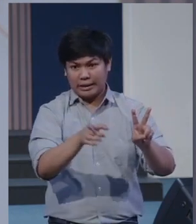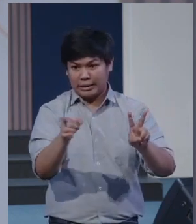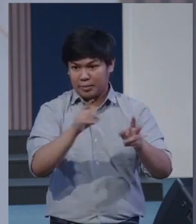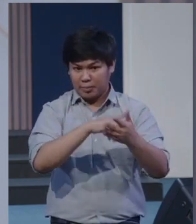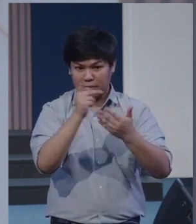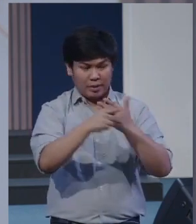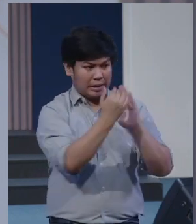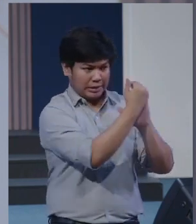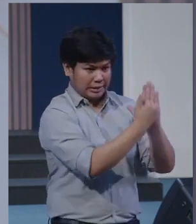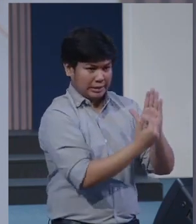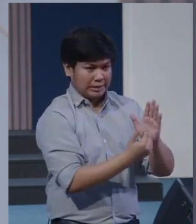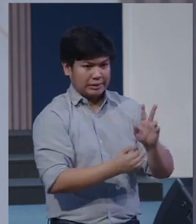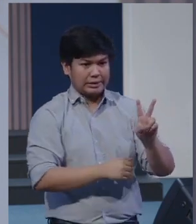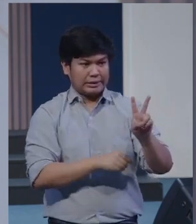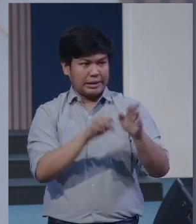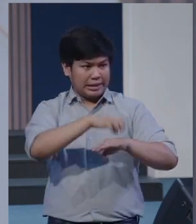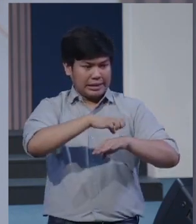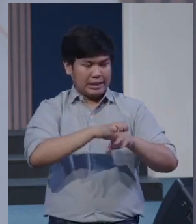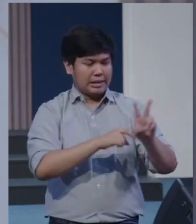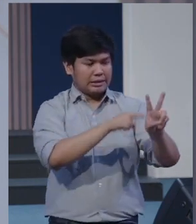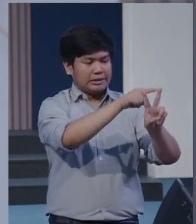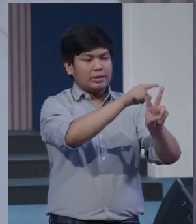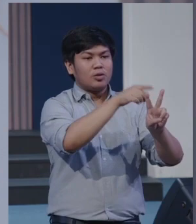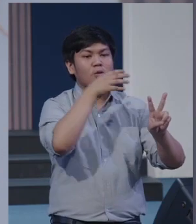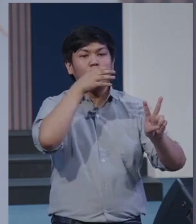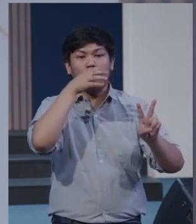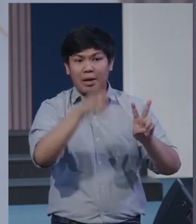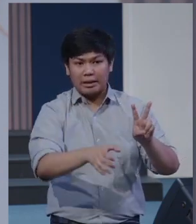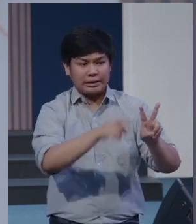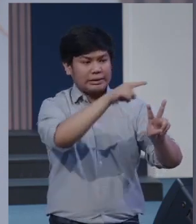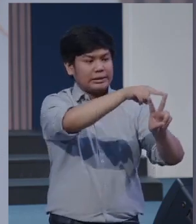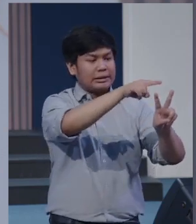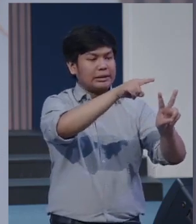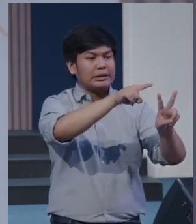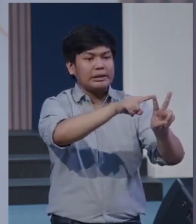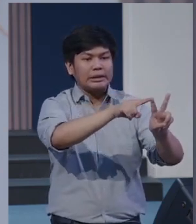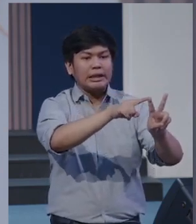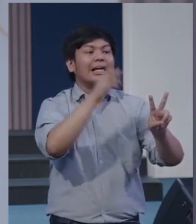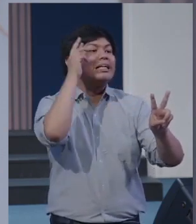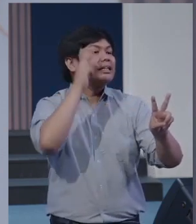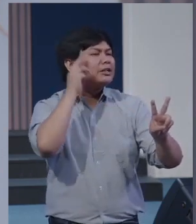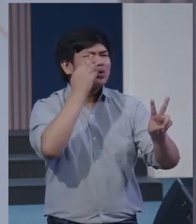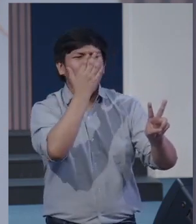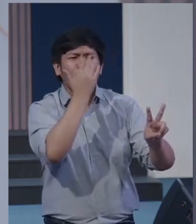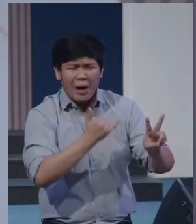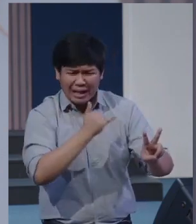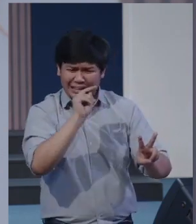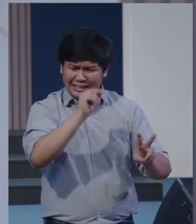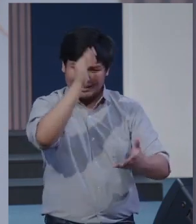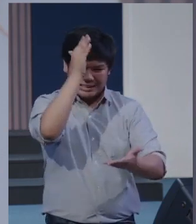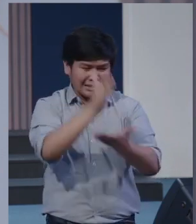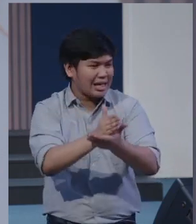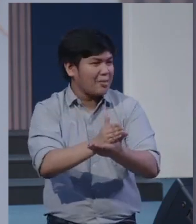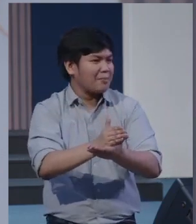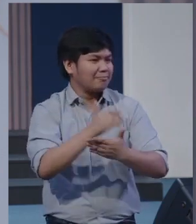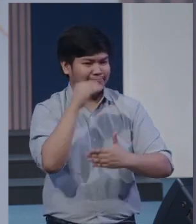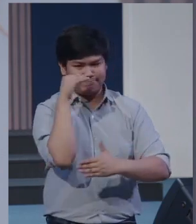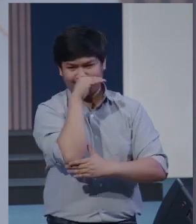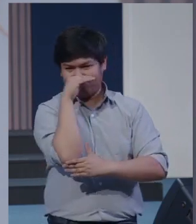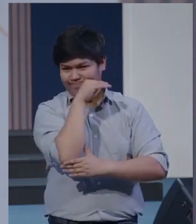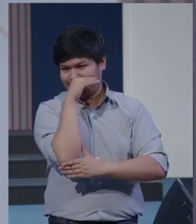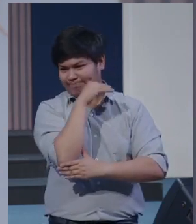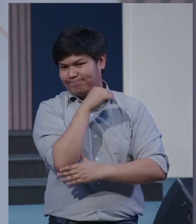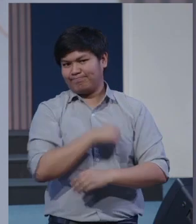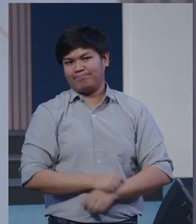po tayong kautusan dito sa ating binasa sa Bibliya ang pangalawa po ay ang kadahilanan ang kadahilanan para doon sa